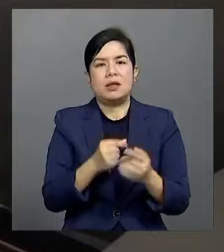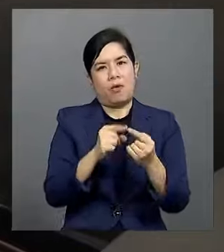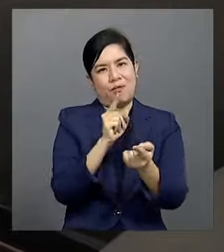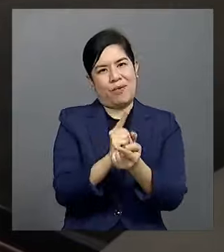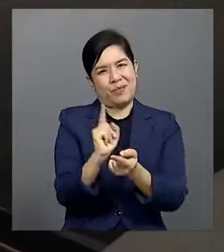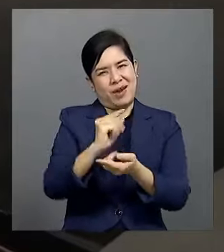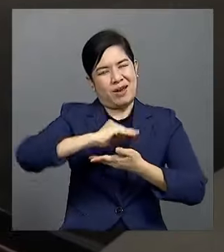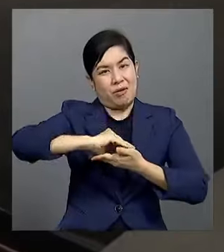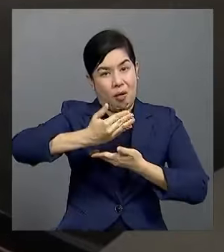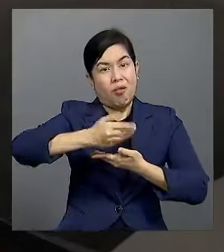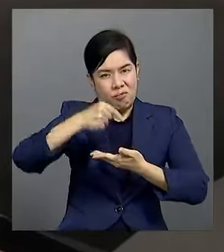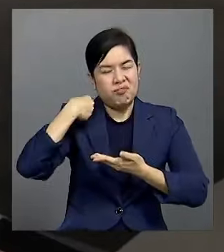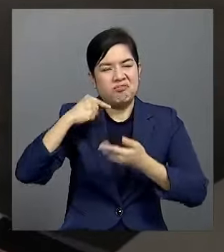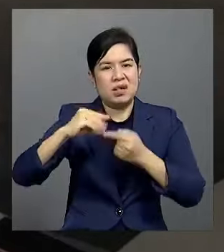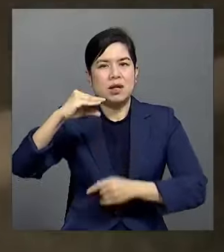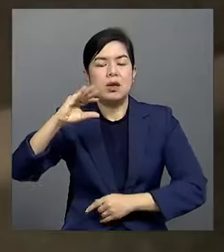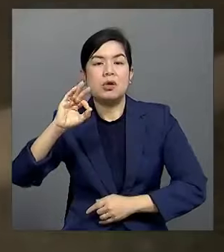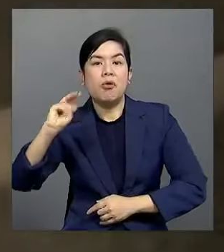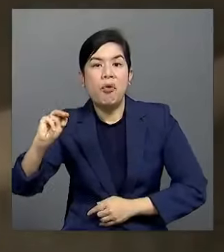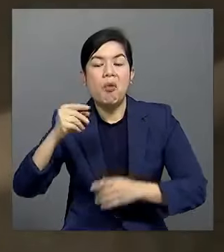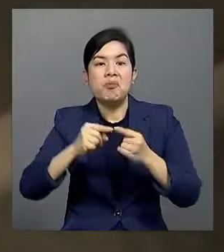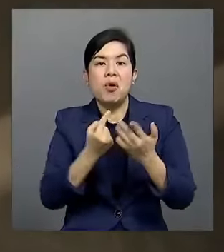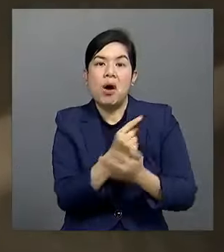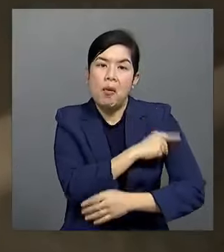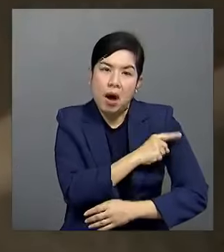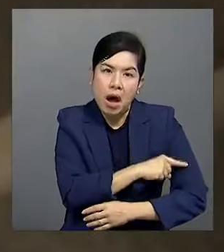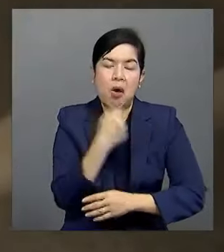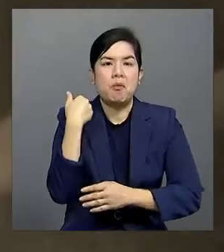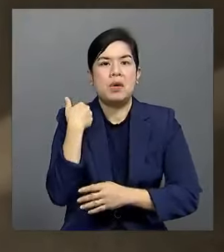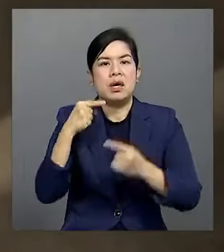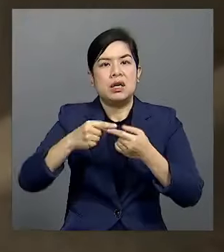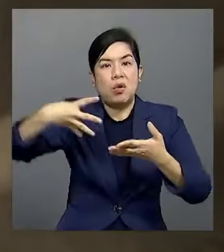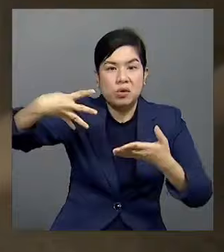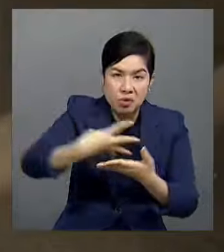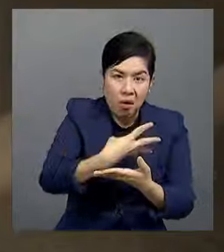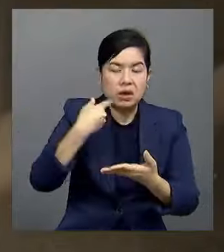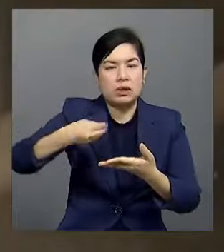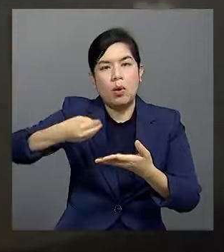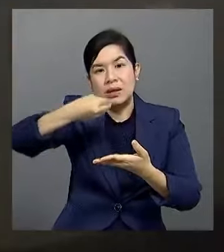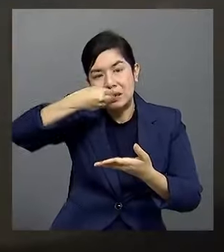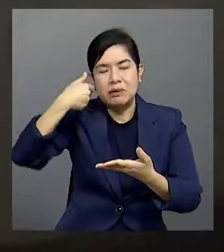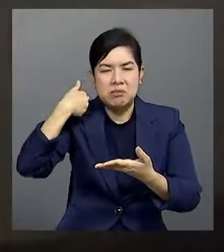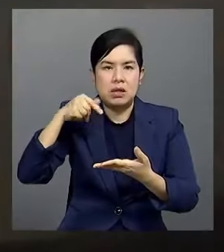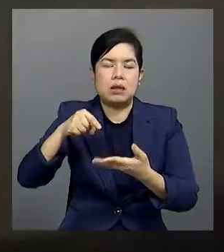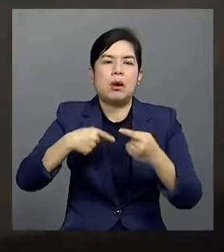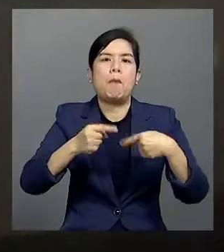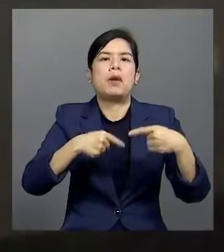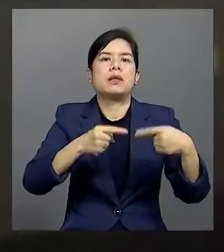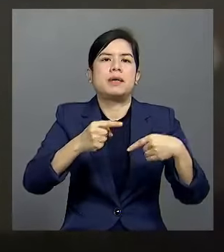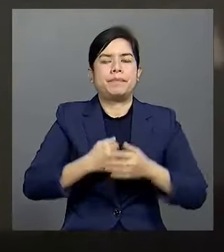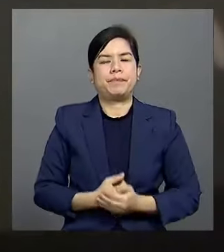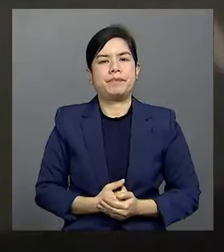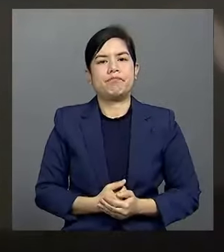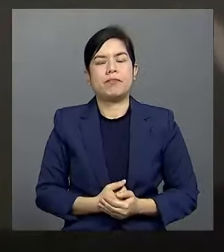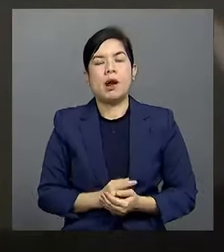และเครื่องดื่มซองเครื่องปรุงและช้อนส้อมพลาสติก ถามน้องๆดีกว่าว่าตอนนี้เราส่งอา